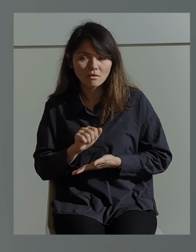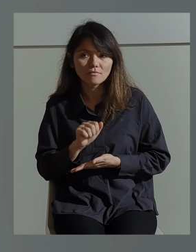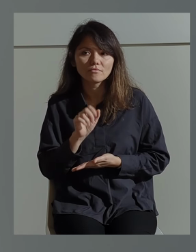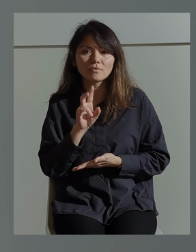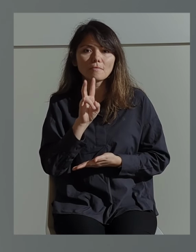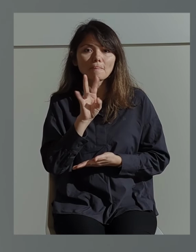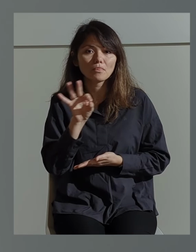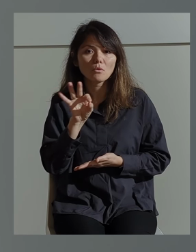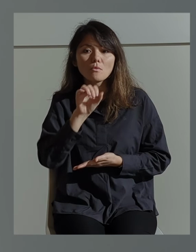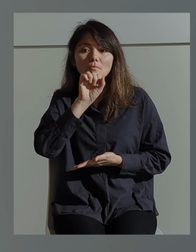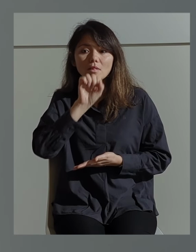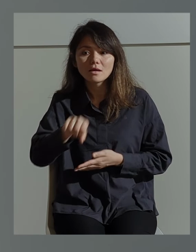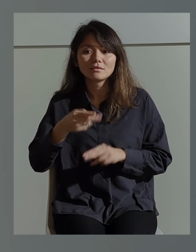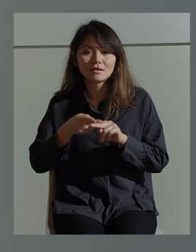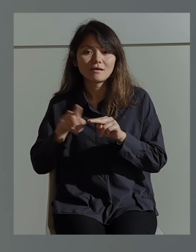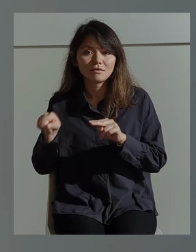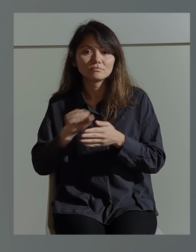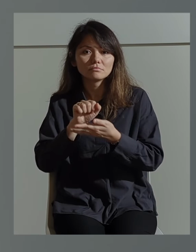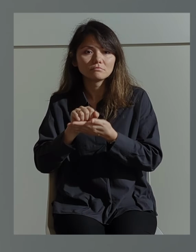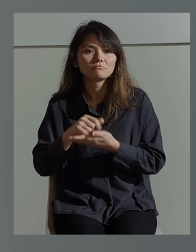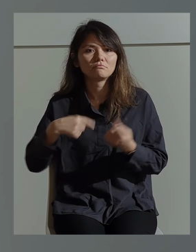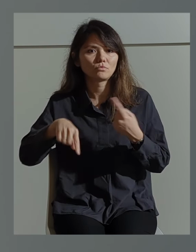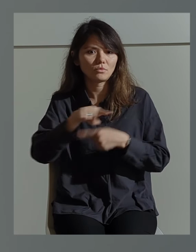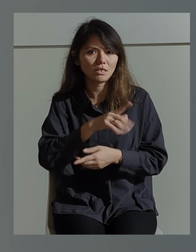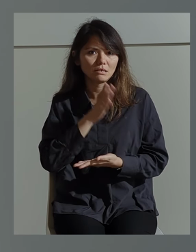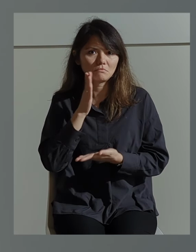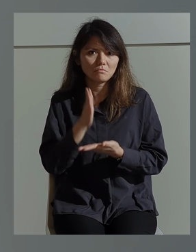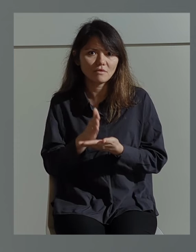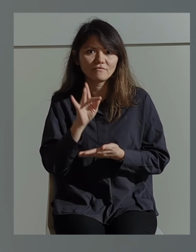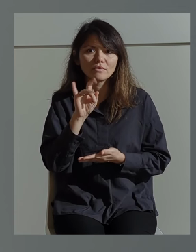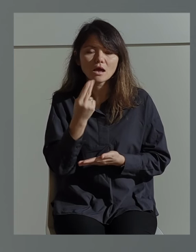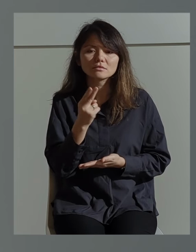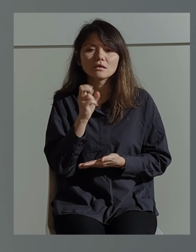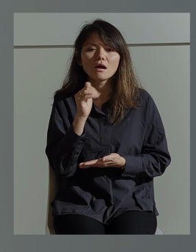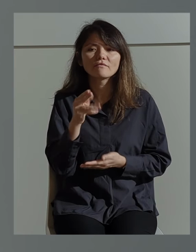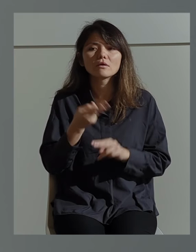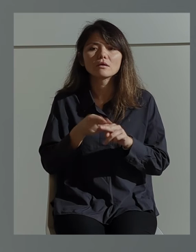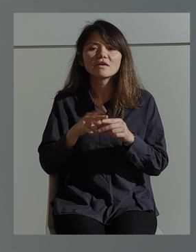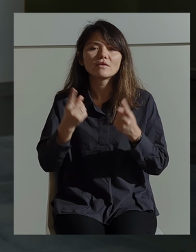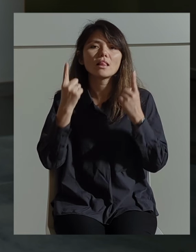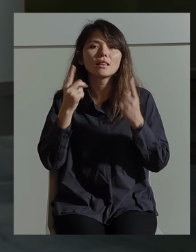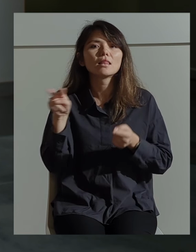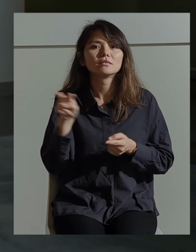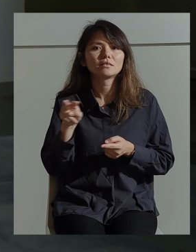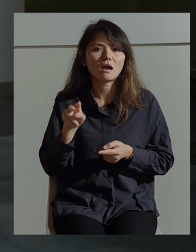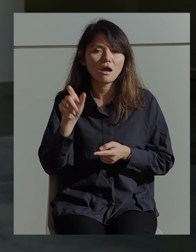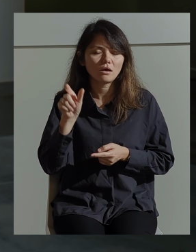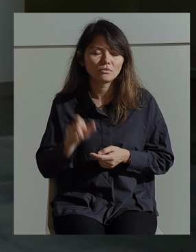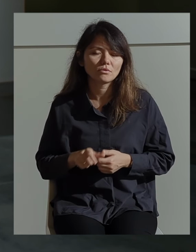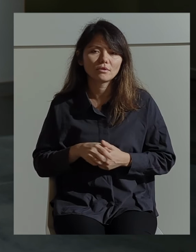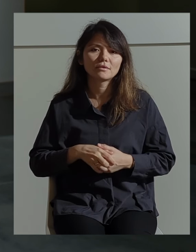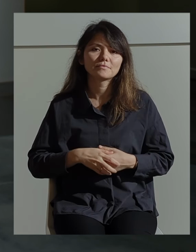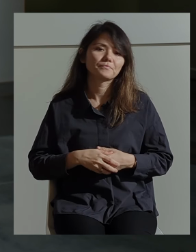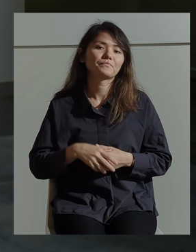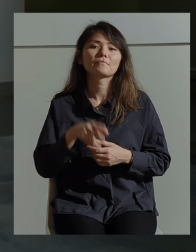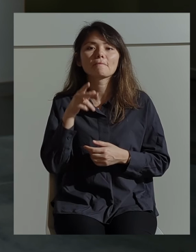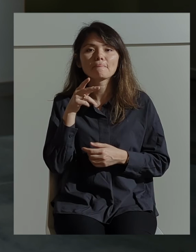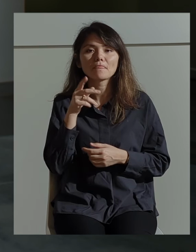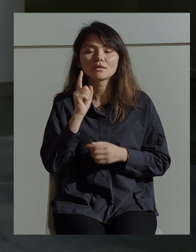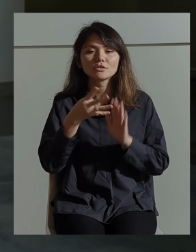этому предательству мы имеем Франца кафку как Великого литератора и вот В